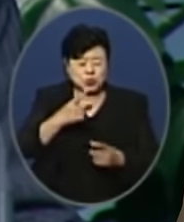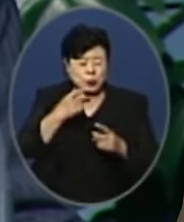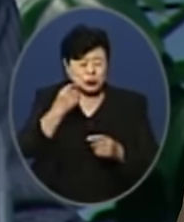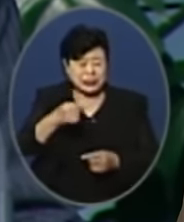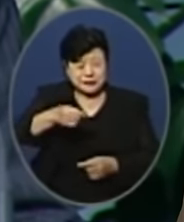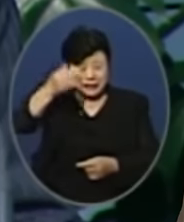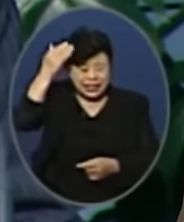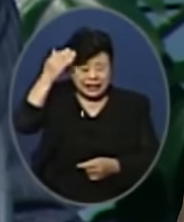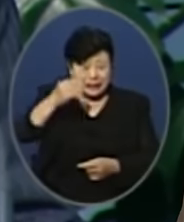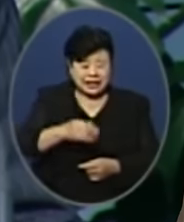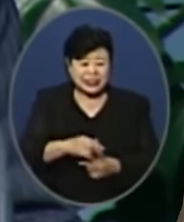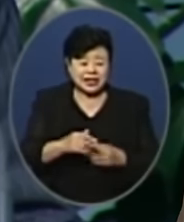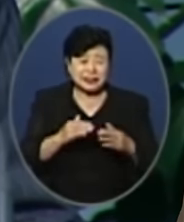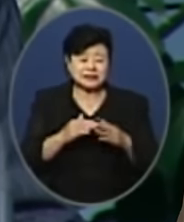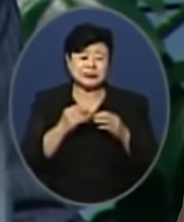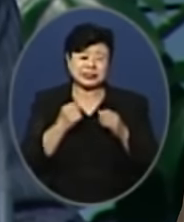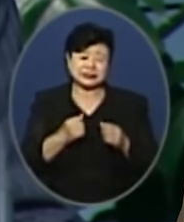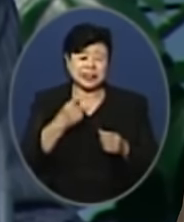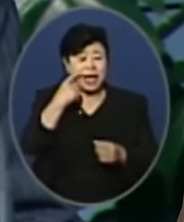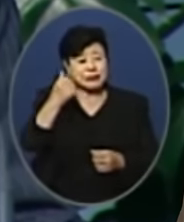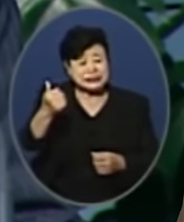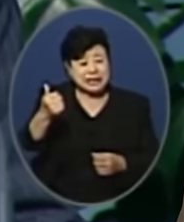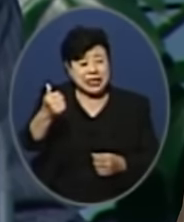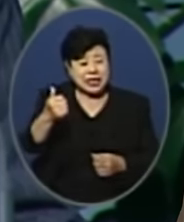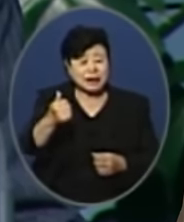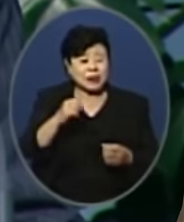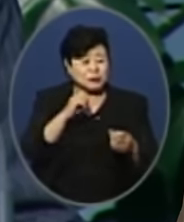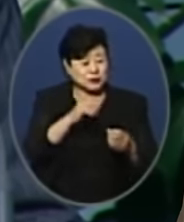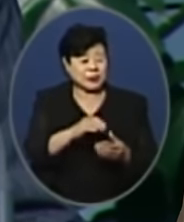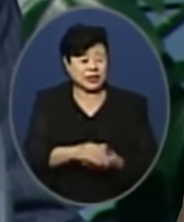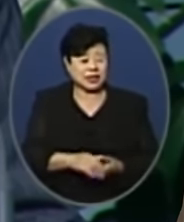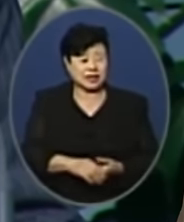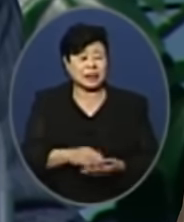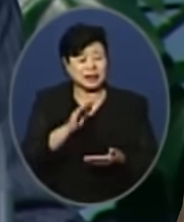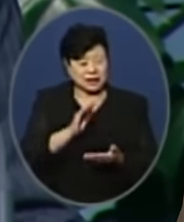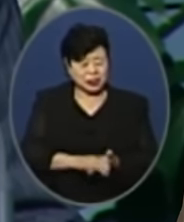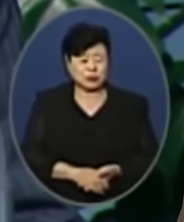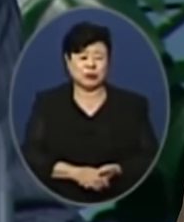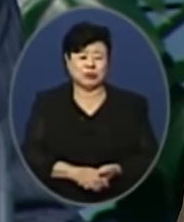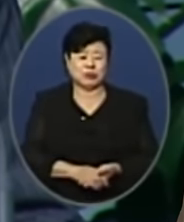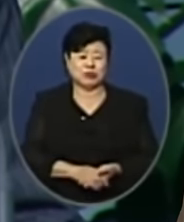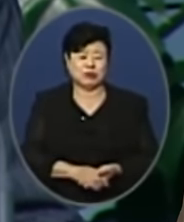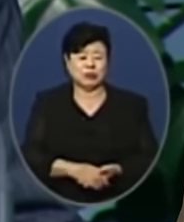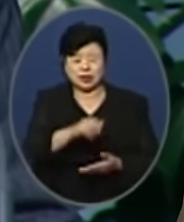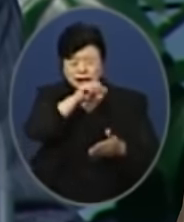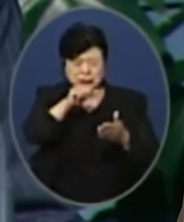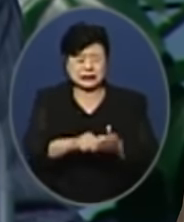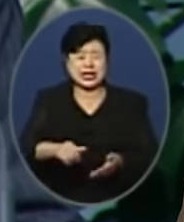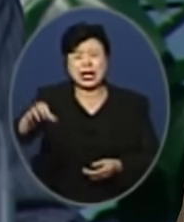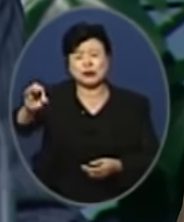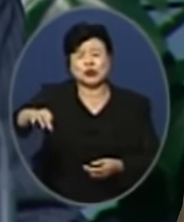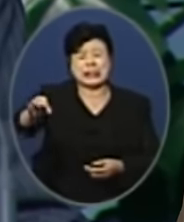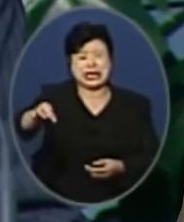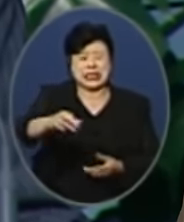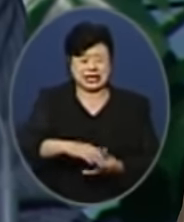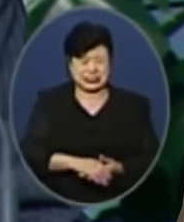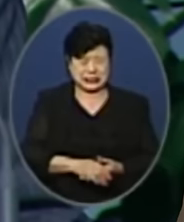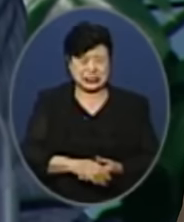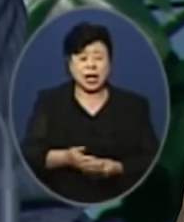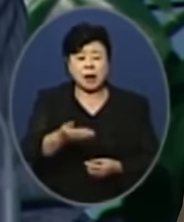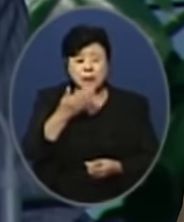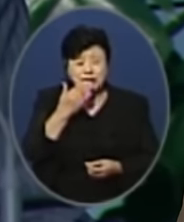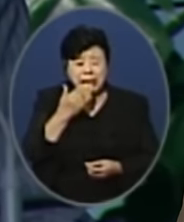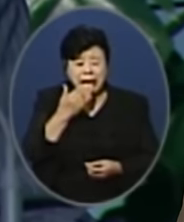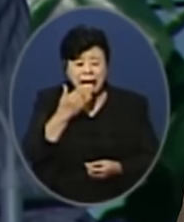집에 있을 때 아버님께서 내게 와서, 야, 인생이란 아무것도 아니다. 먹다